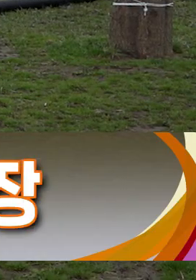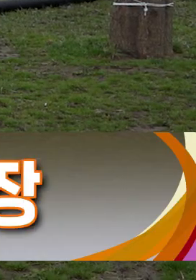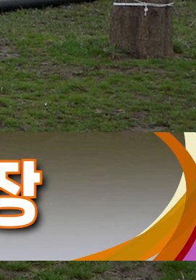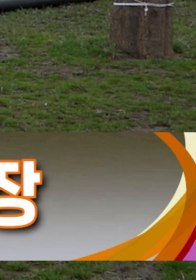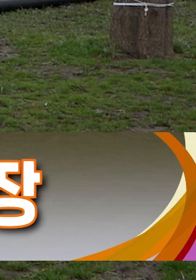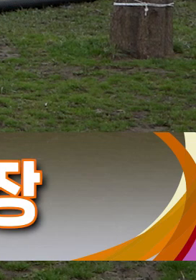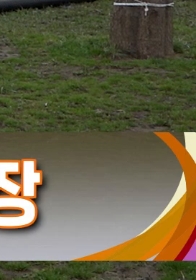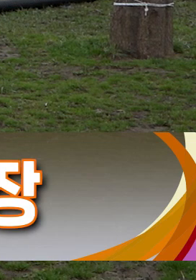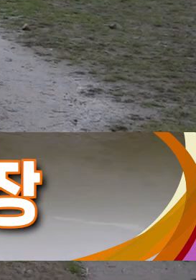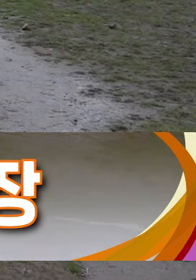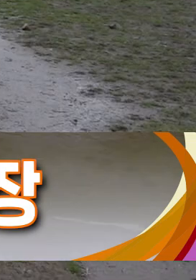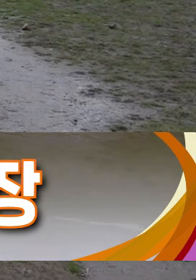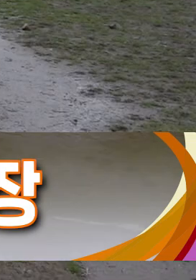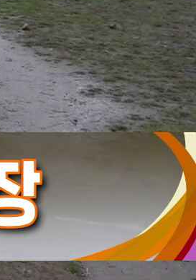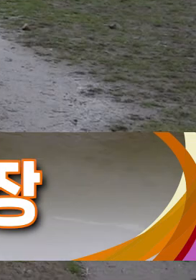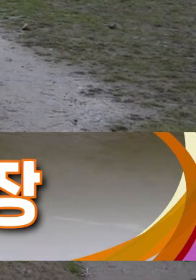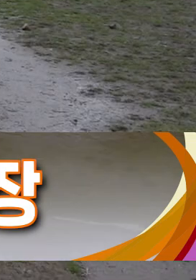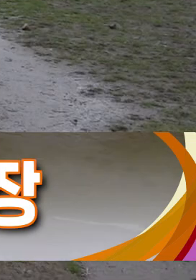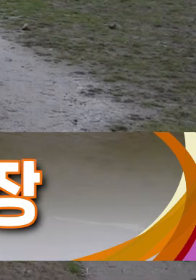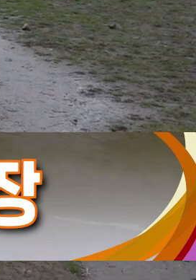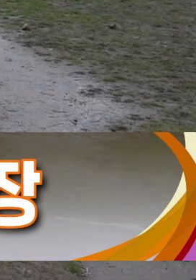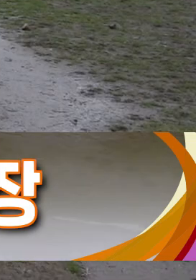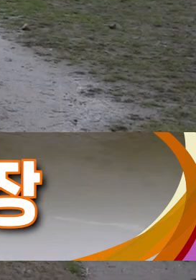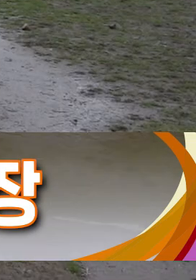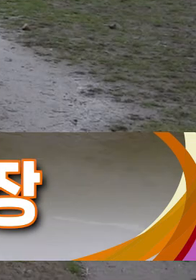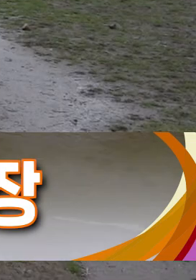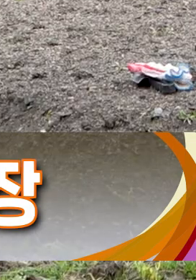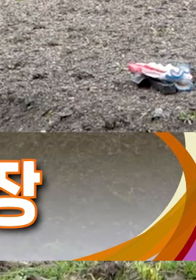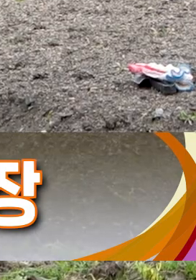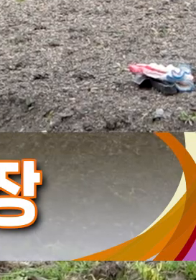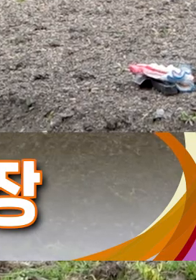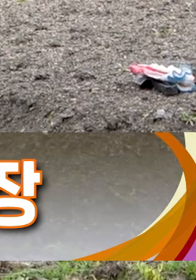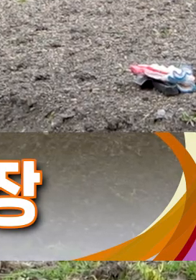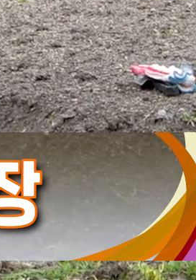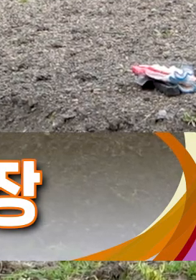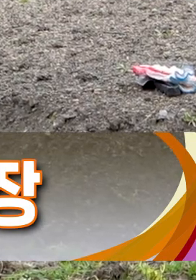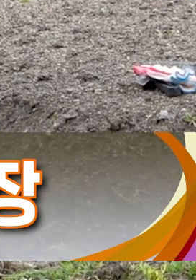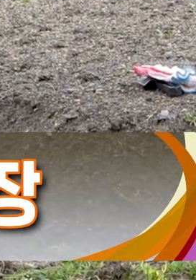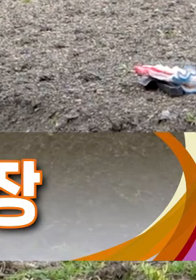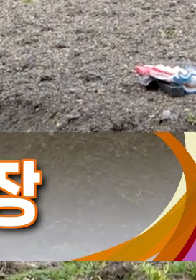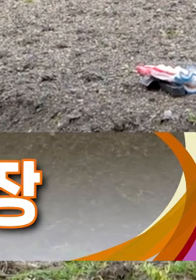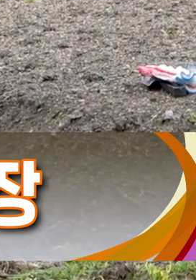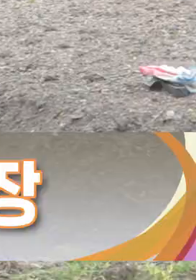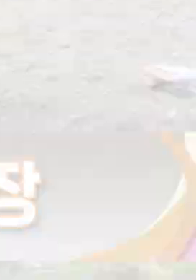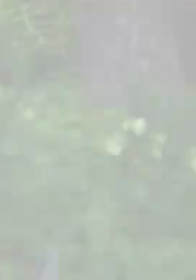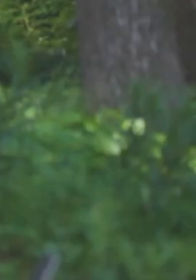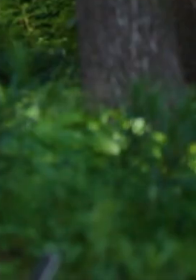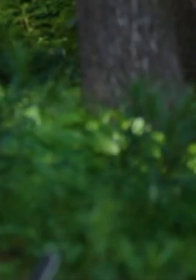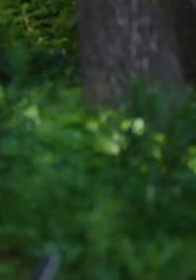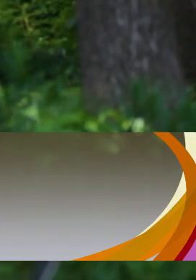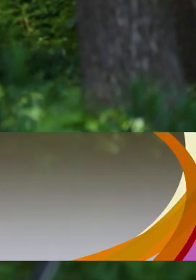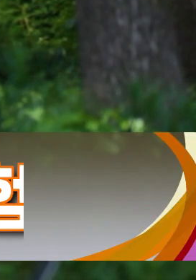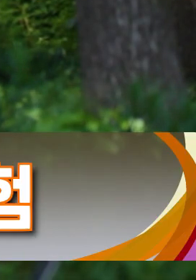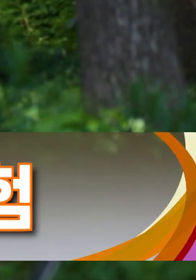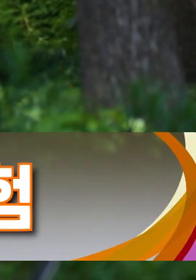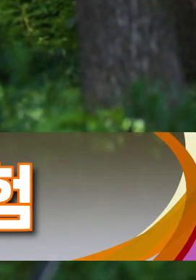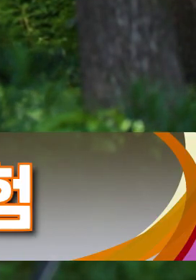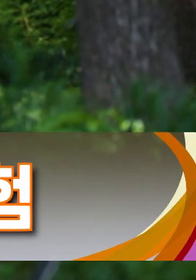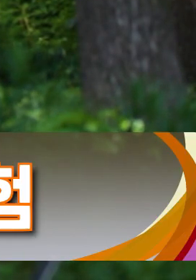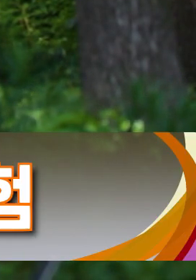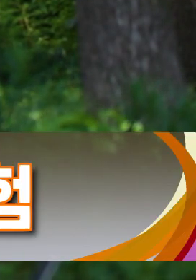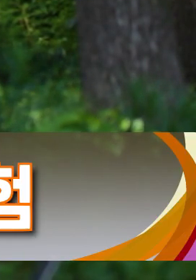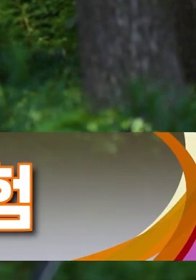29일 중천 제 체육공원에 위치한 도시농업 장이 문을 열었습니다 군은